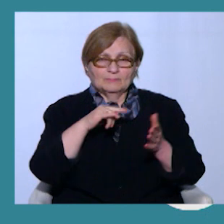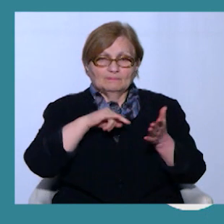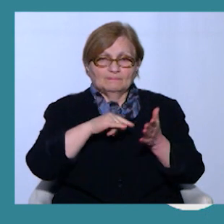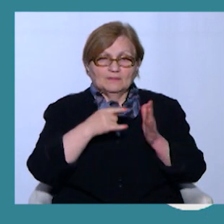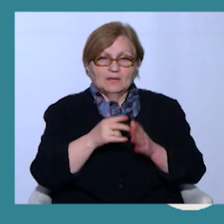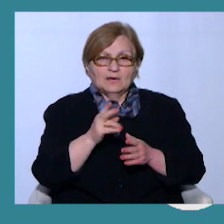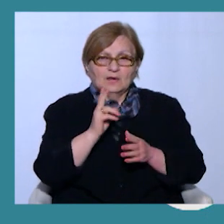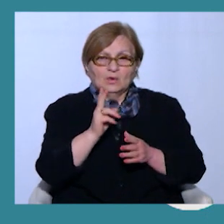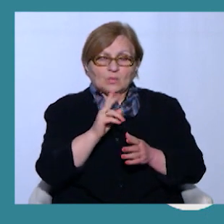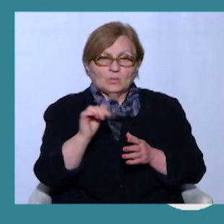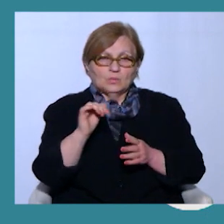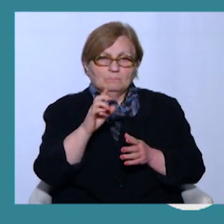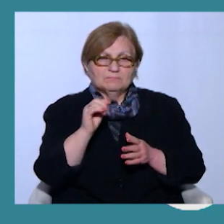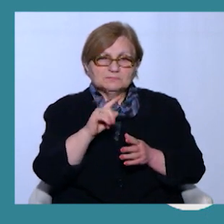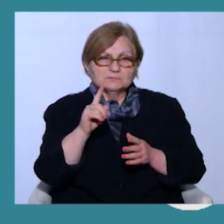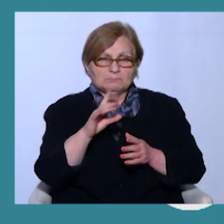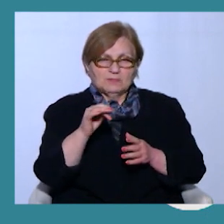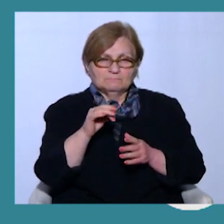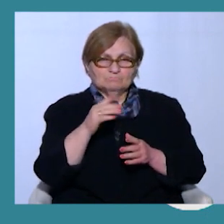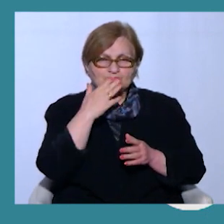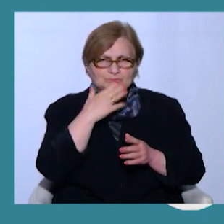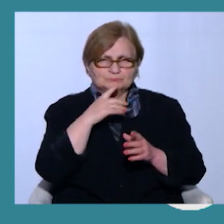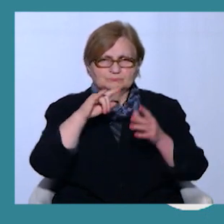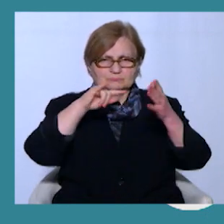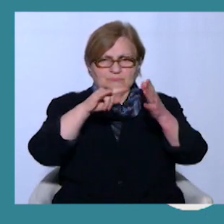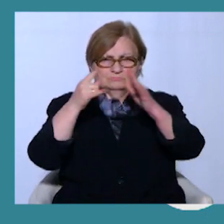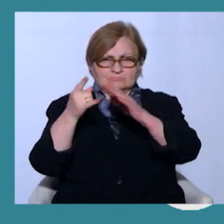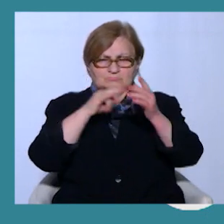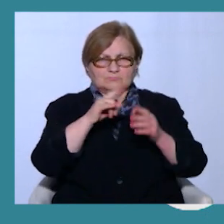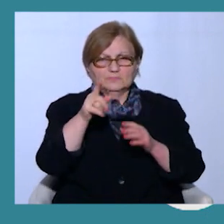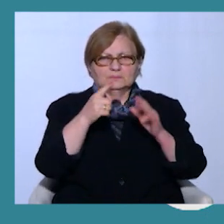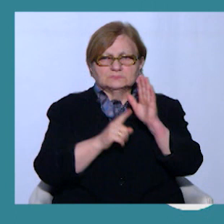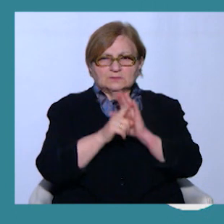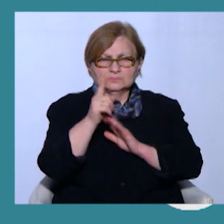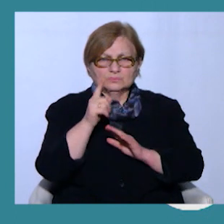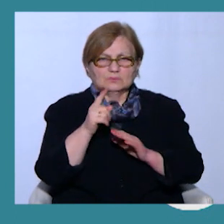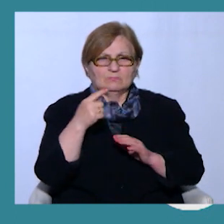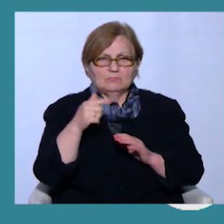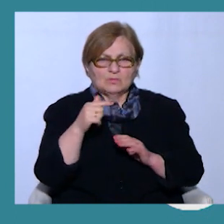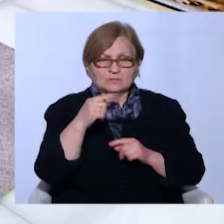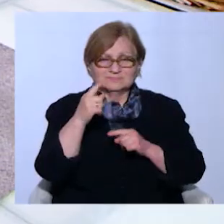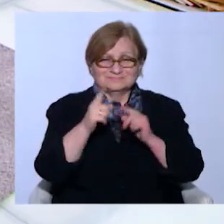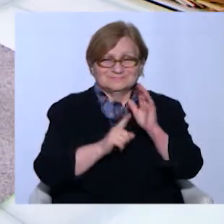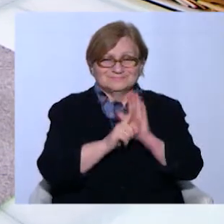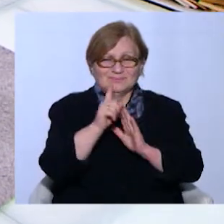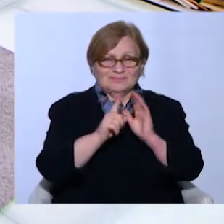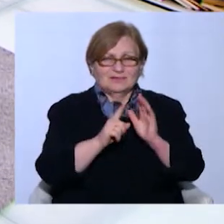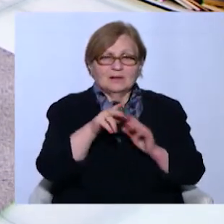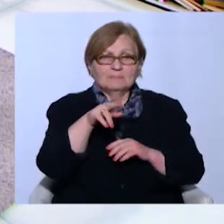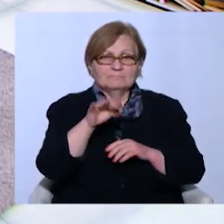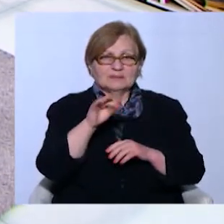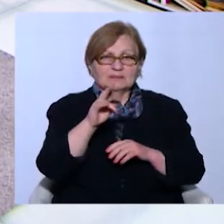არის მიმდინარეობა, რომელიც ხელოვნებაში მეოცე საუკუნის დასაწყისში დაიწყო და მისი ყველაზე ცნობილი წარმომადგენელი იყო